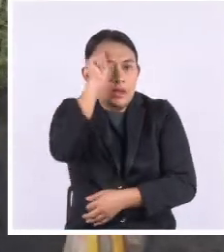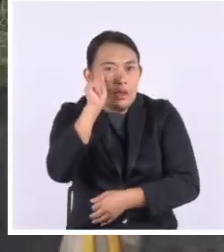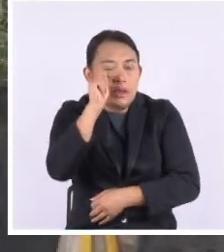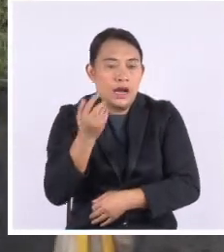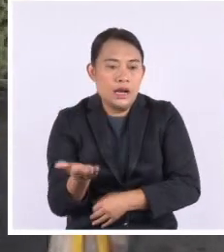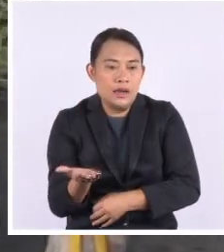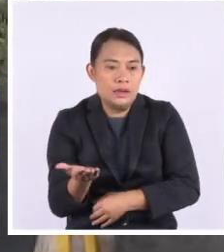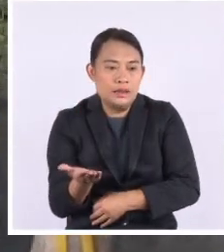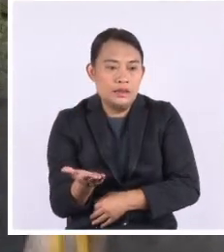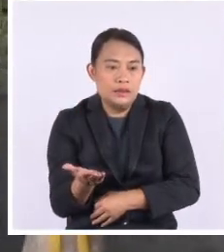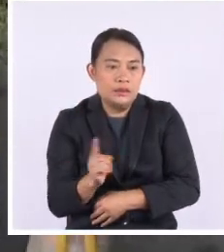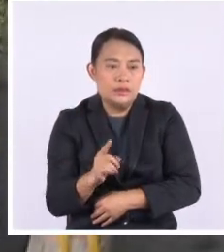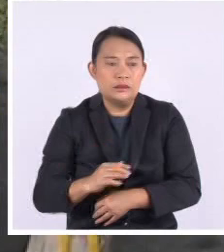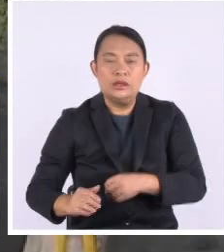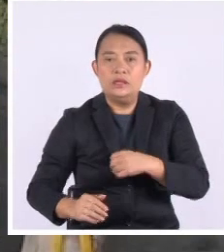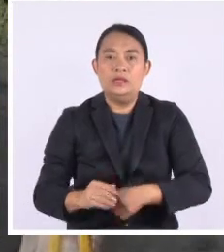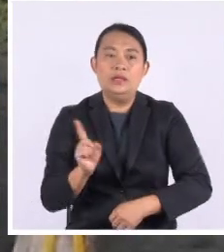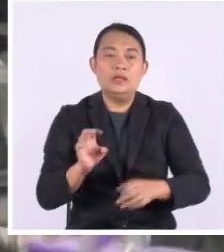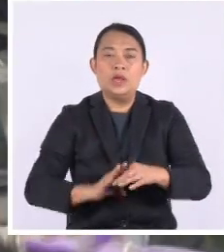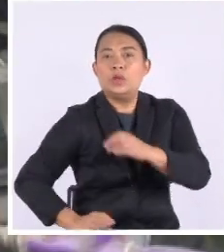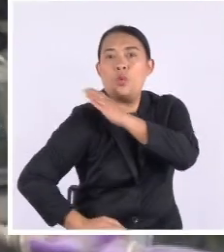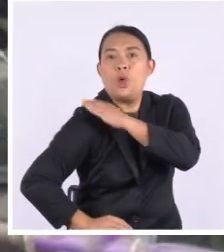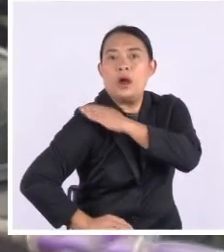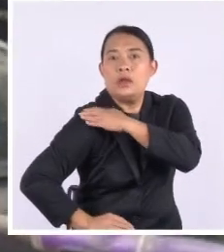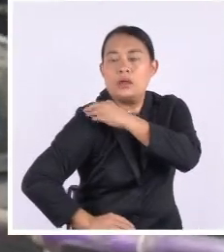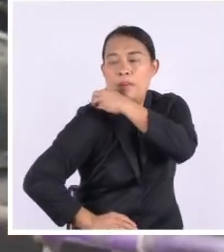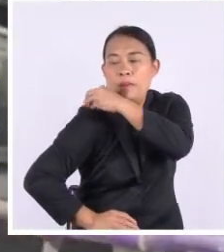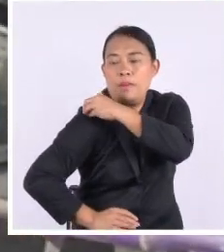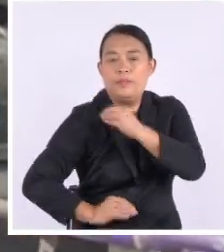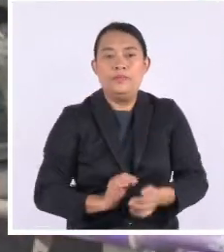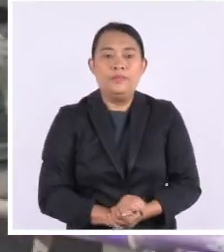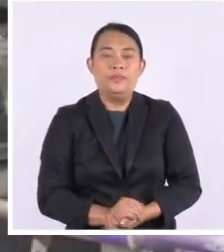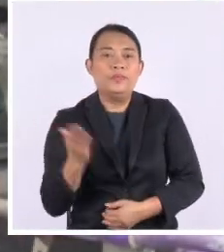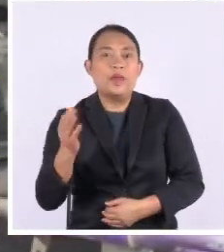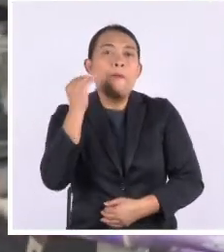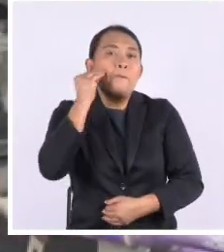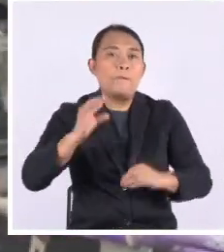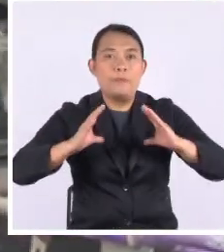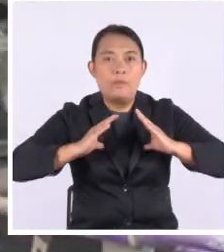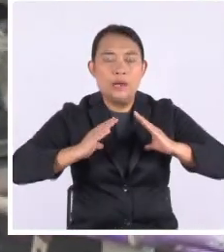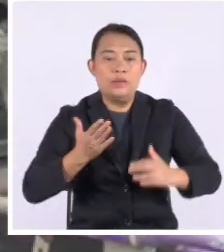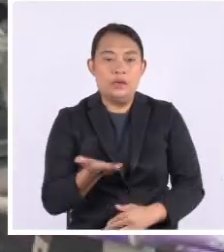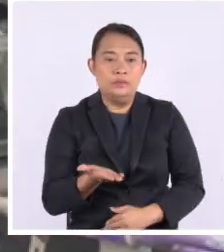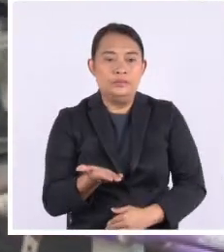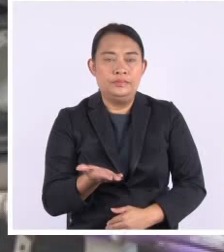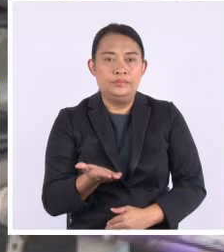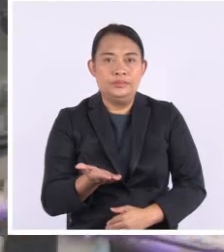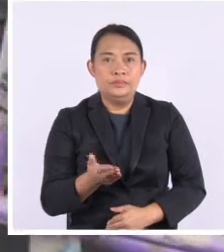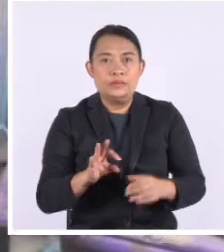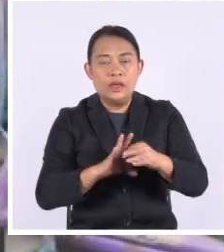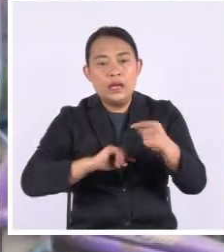แขนค่ะเป็นฝีที่หัวไหล่สภาพที่พักก็เนี่ยแหละค่ะเพิงเล็กๆสังกะสีเก่าๆผุๆเป็นหลังคากันแ